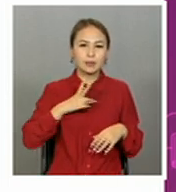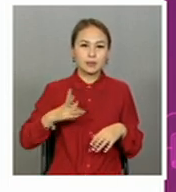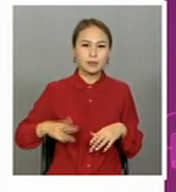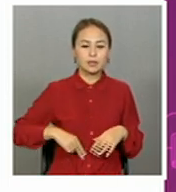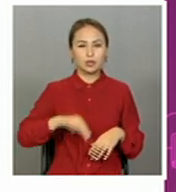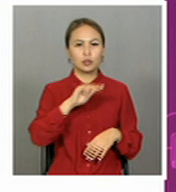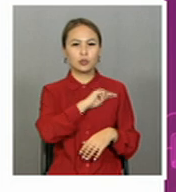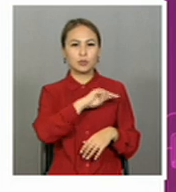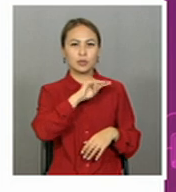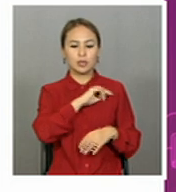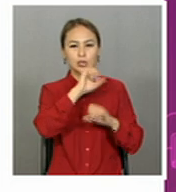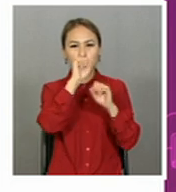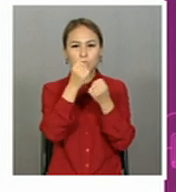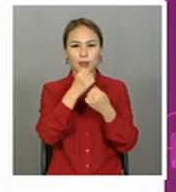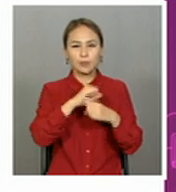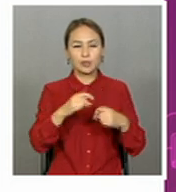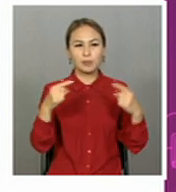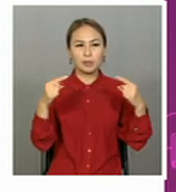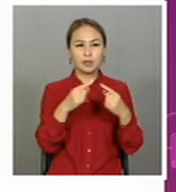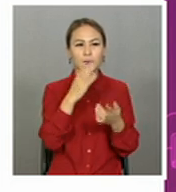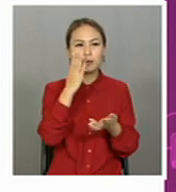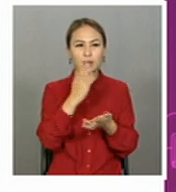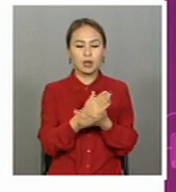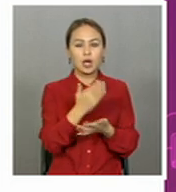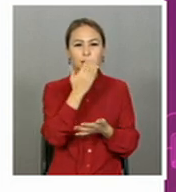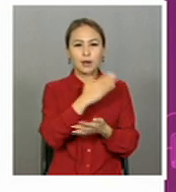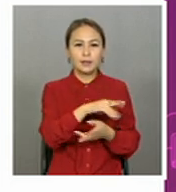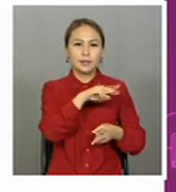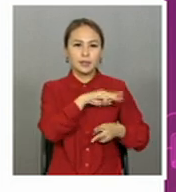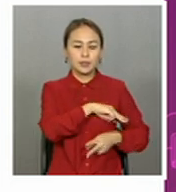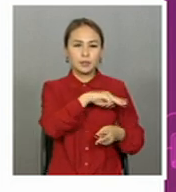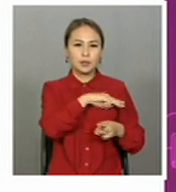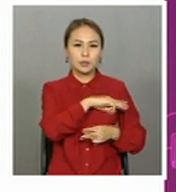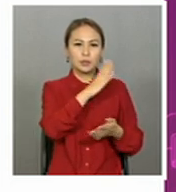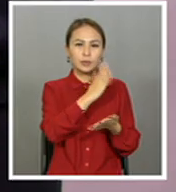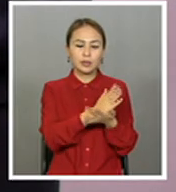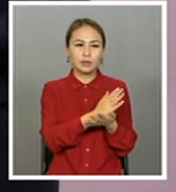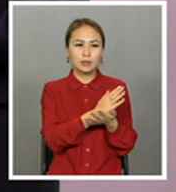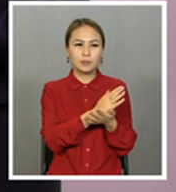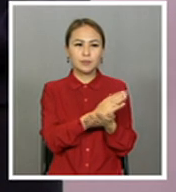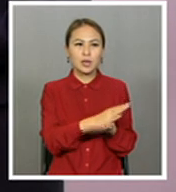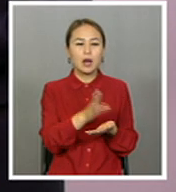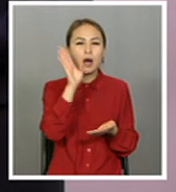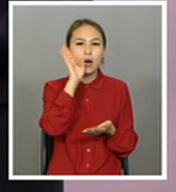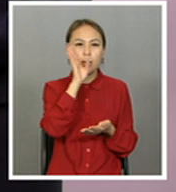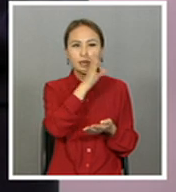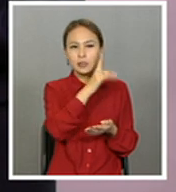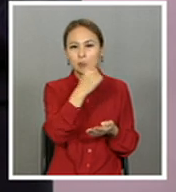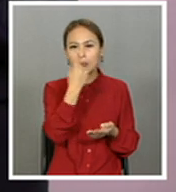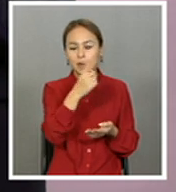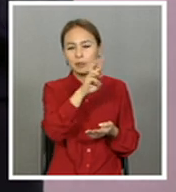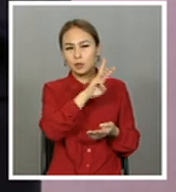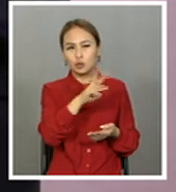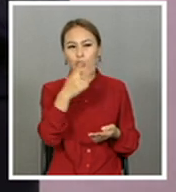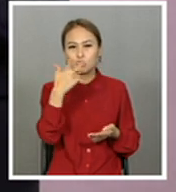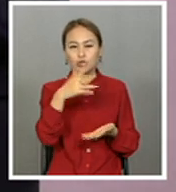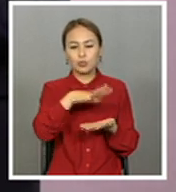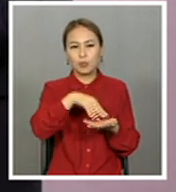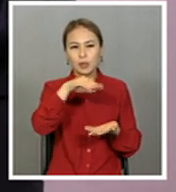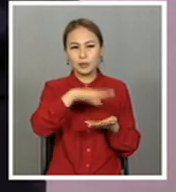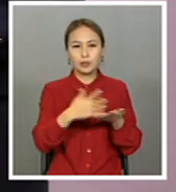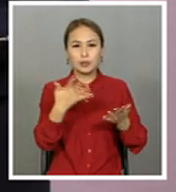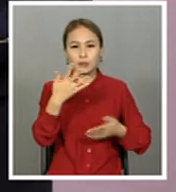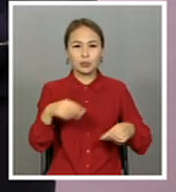жұмыс істеу жылдамдығы белгілі, яғни еңбек өнімділігі белгілі. Анасы 1 минутта 3 мәнті түйетін